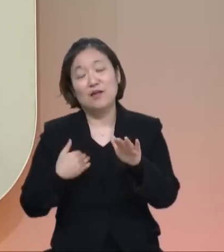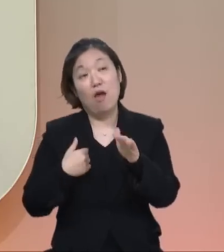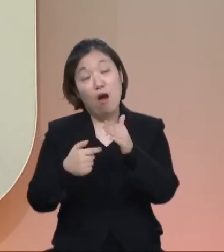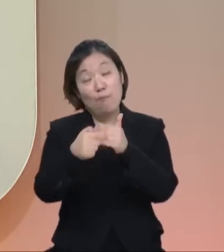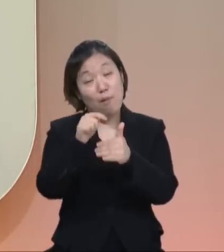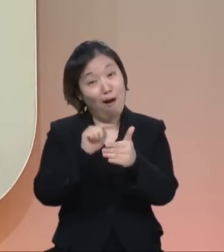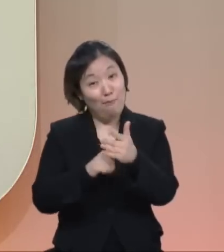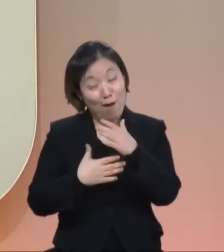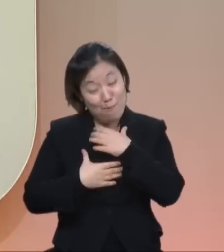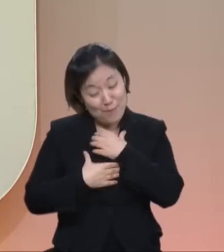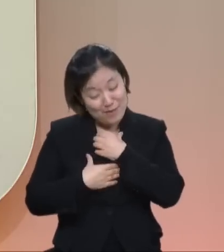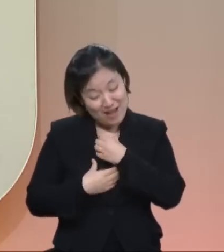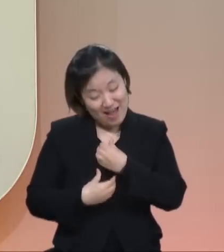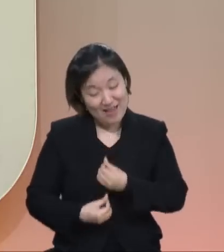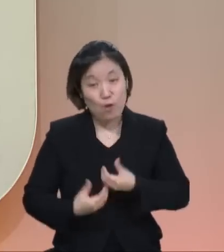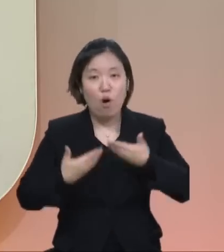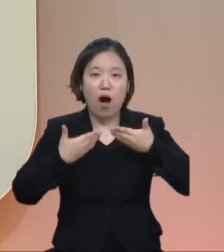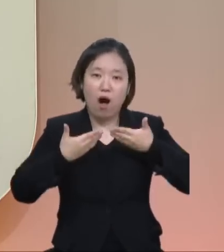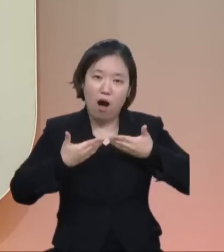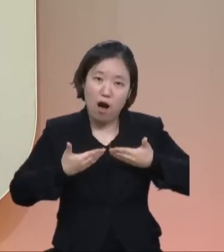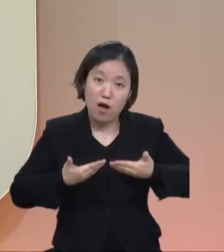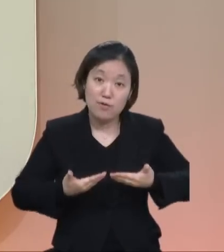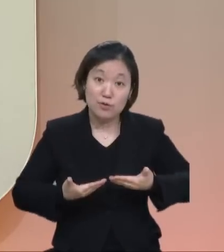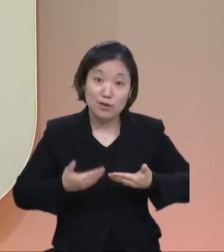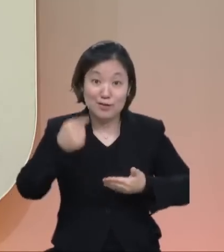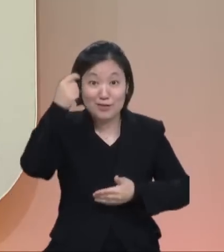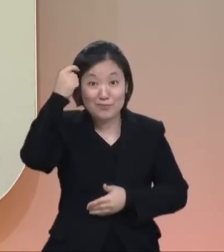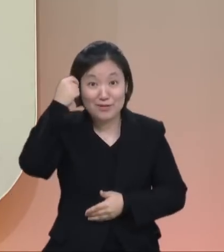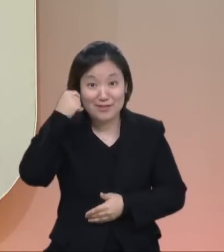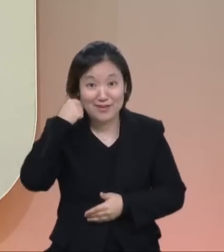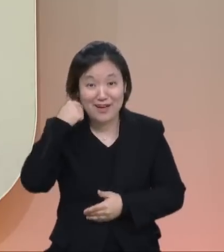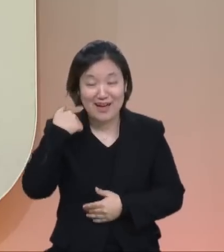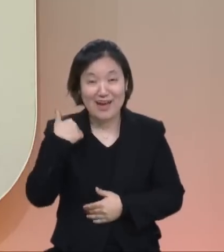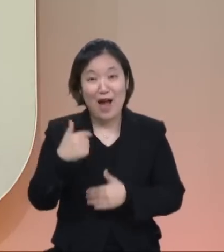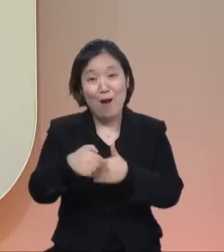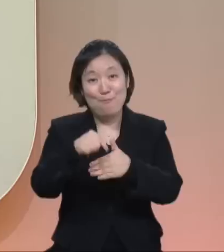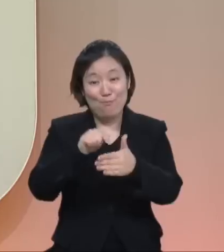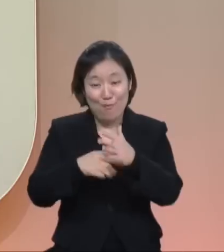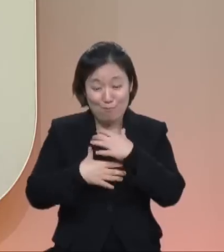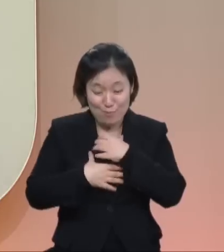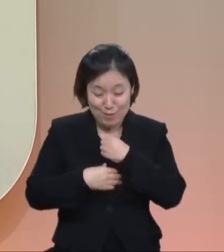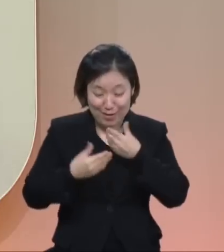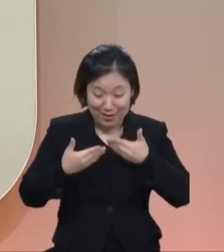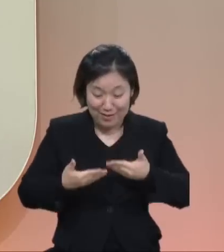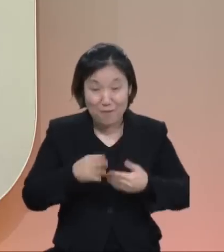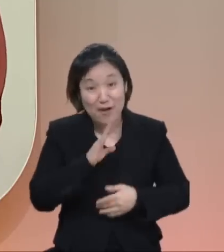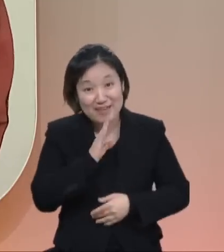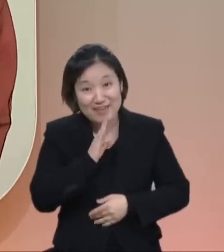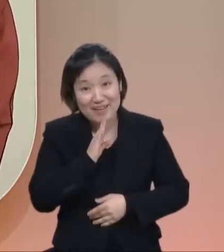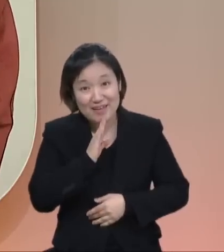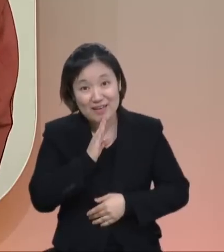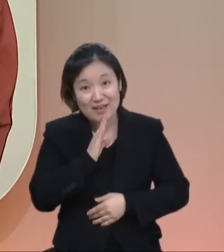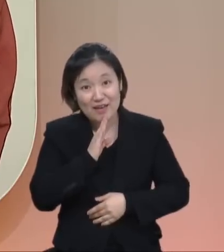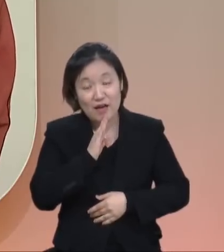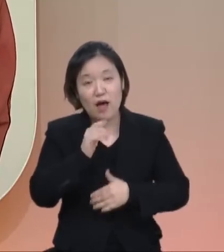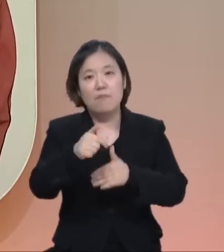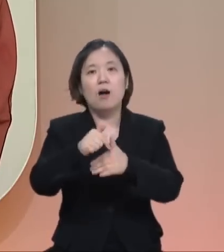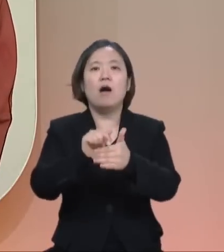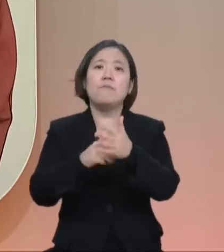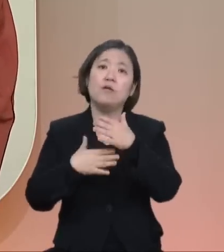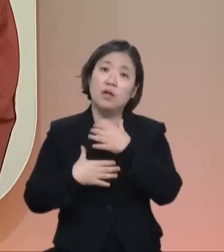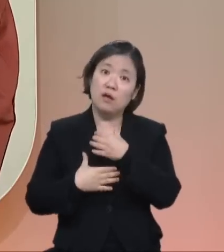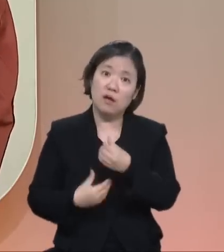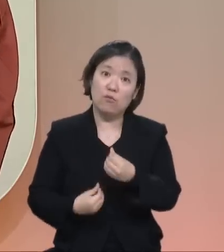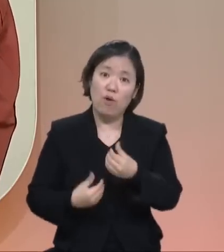마음이 편안하고 안정이 되시더래요 마음이 편안하고 안정이 되시더랍니다 사실 이게 가피예요 여러분